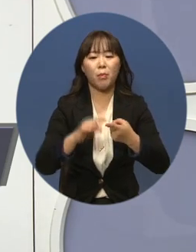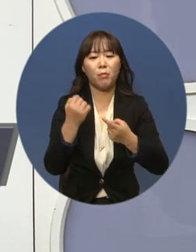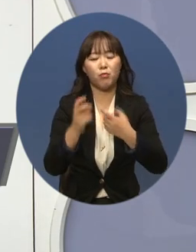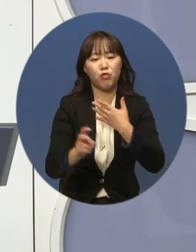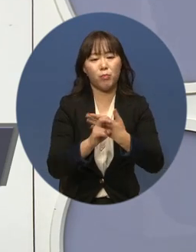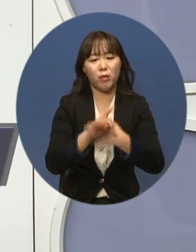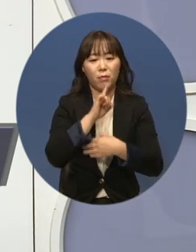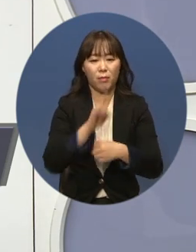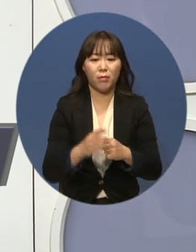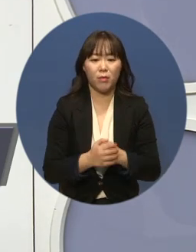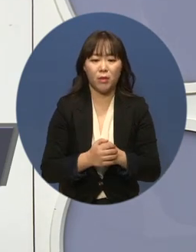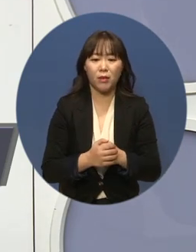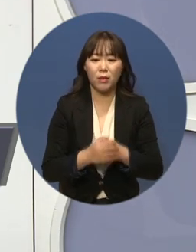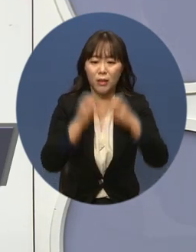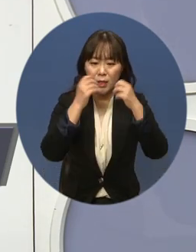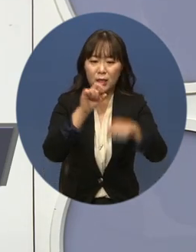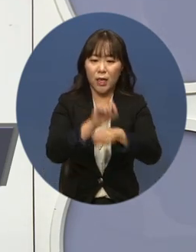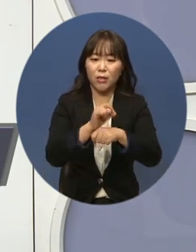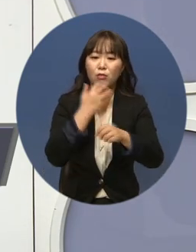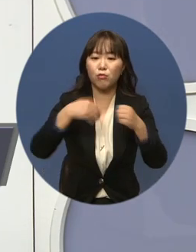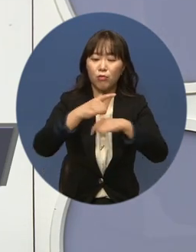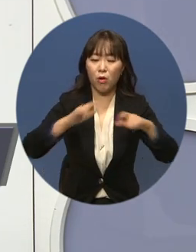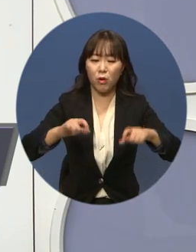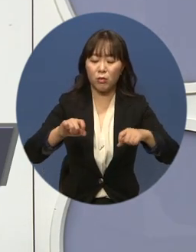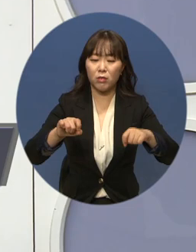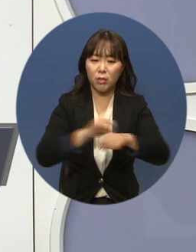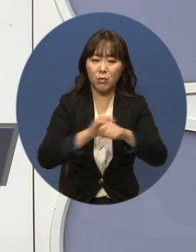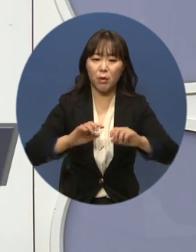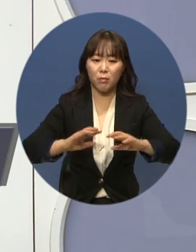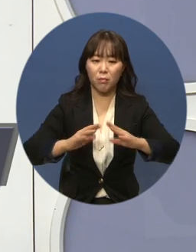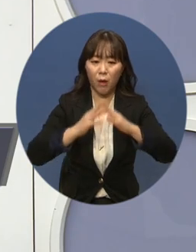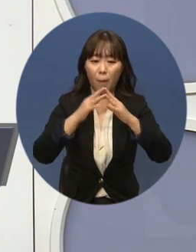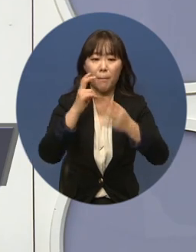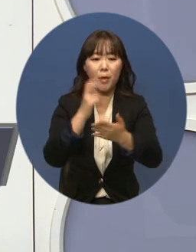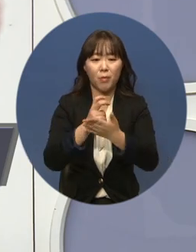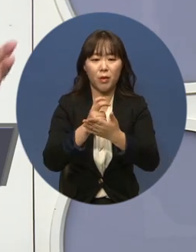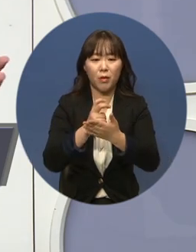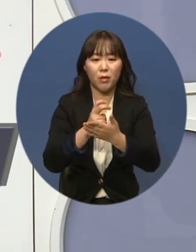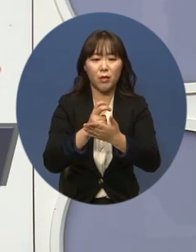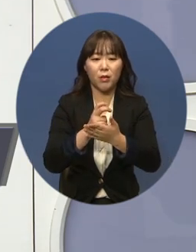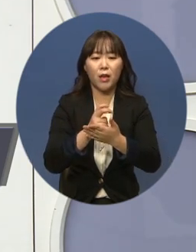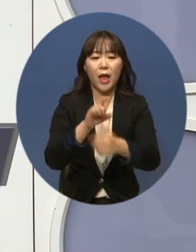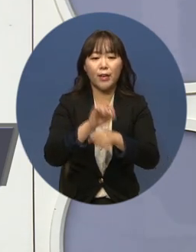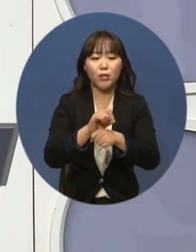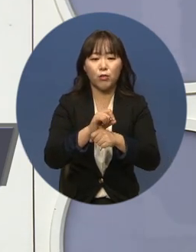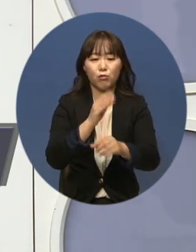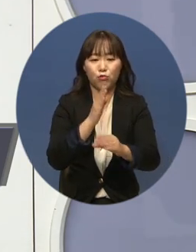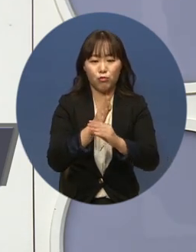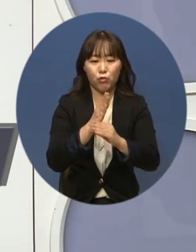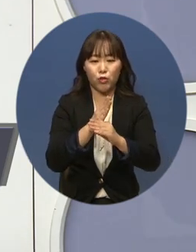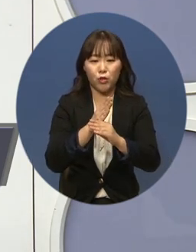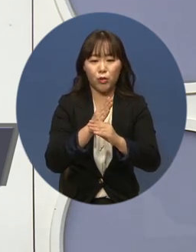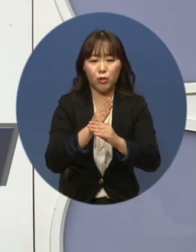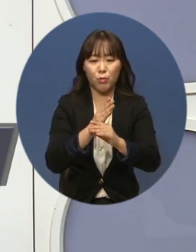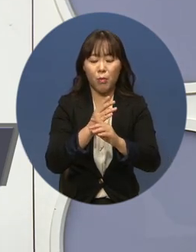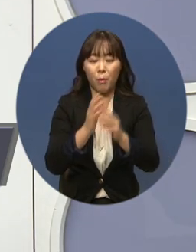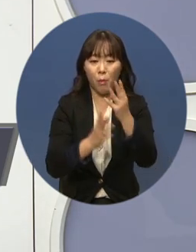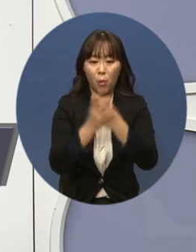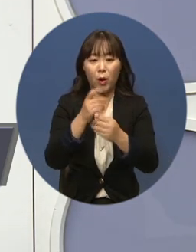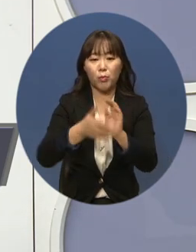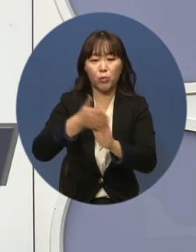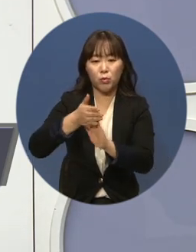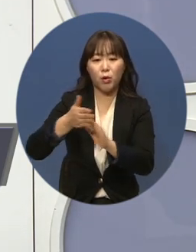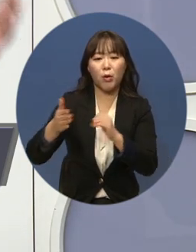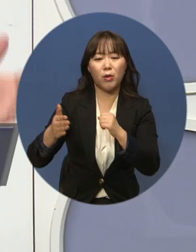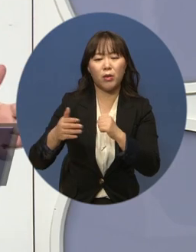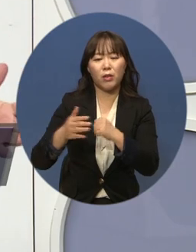이 신행정 수도 건설 특별법이 행정중심 복합도시로 바뀌어서 이제 세종특별자치시가 됐는데 지금 뭐